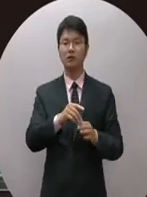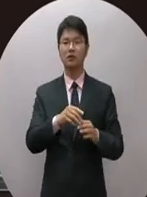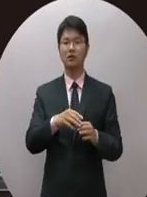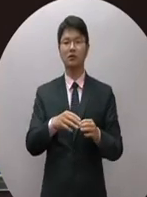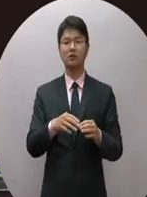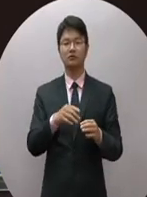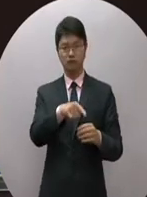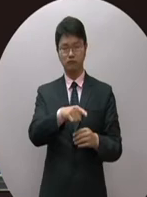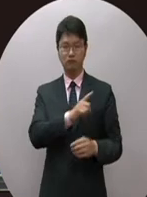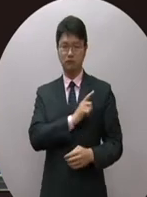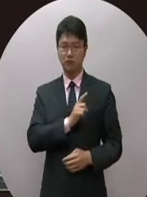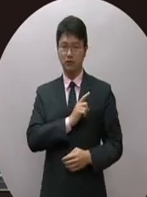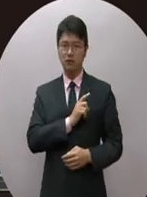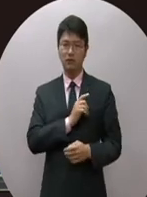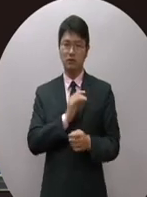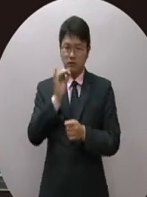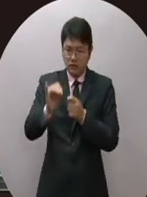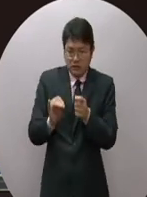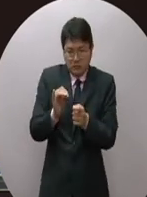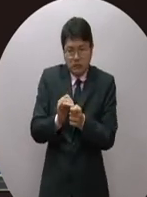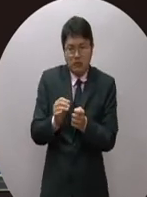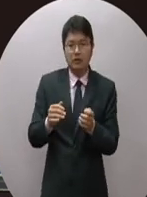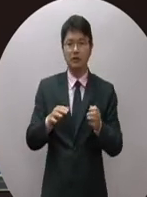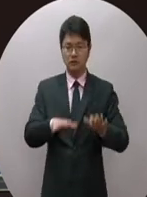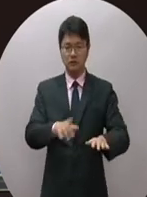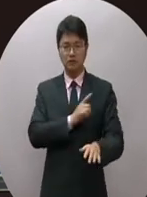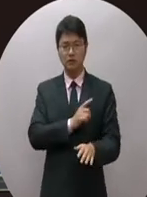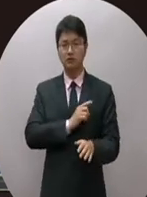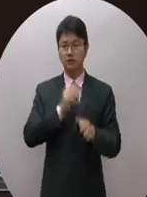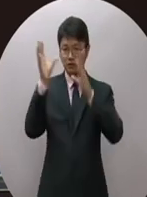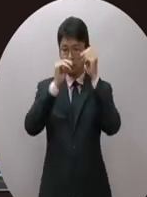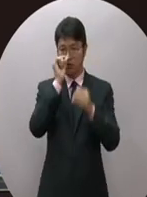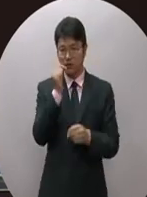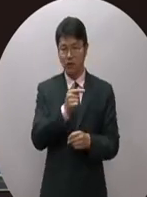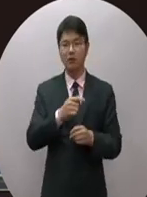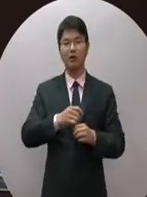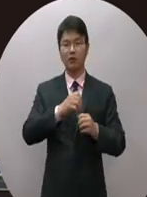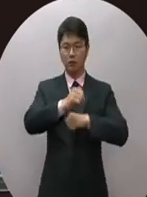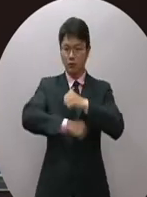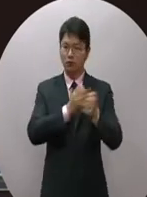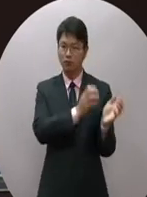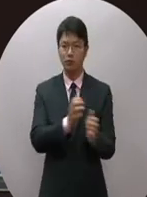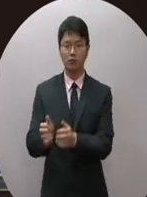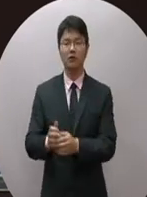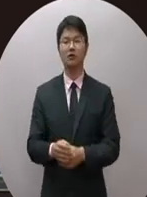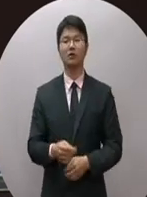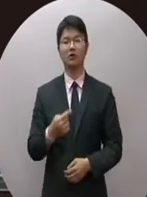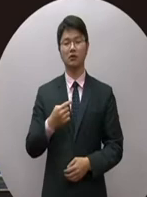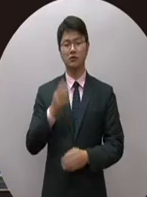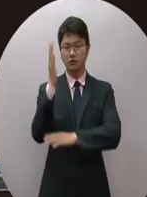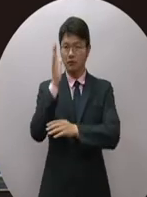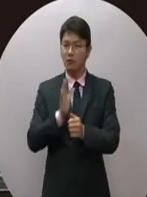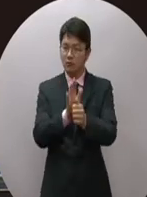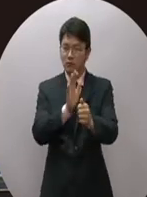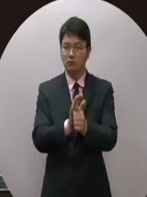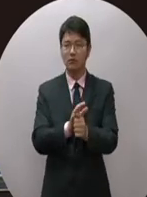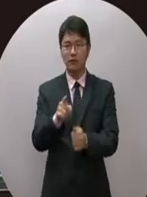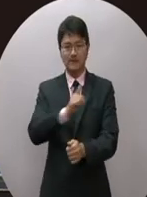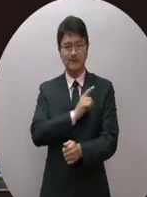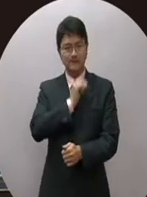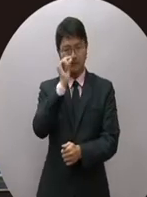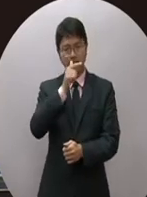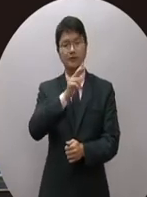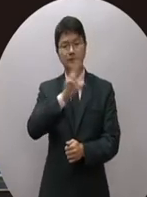千百年来已有的资源或活动，经过政府的协助，地方的特色不但成